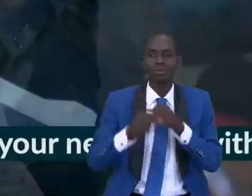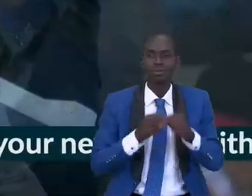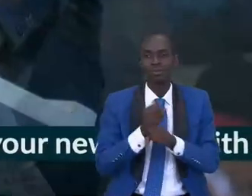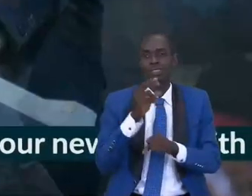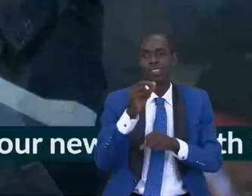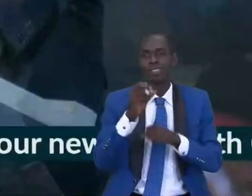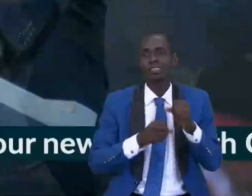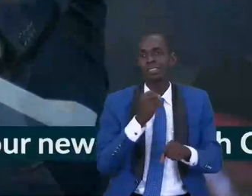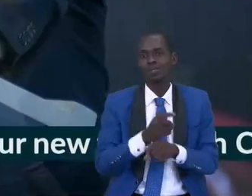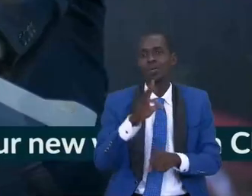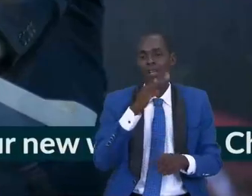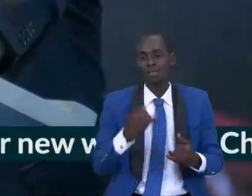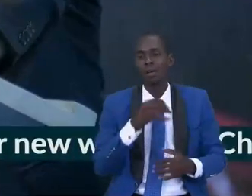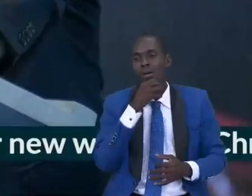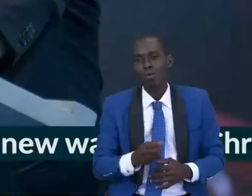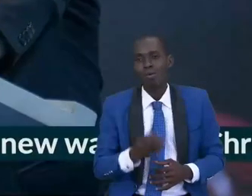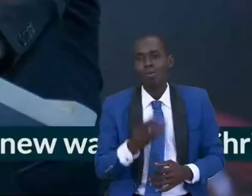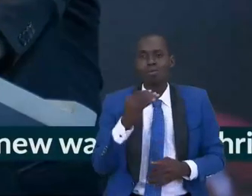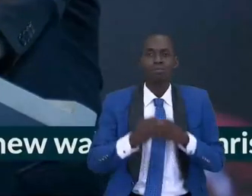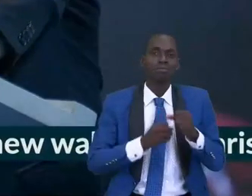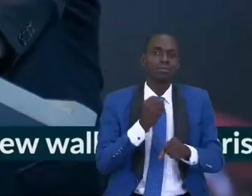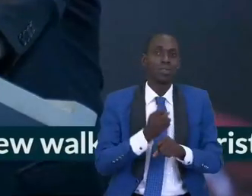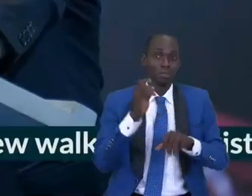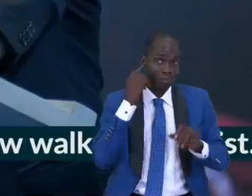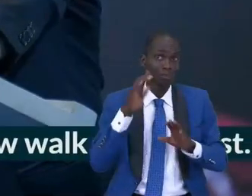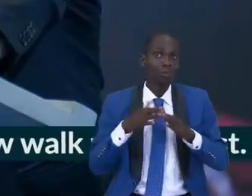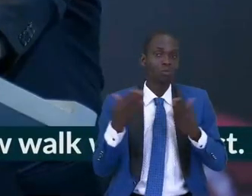Qu'il n'y ait personne ici ce jour qui rentre